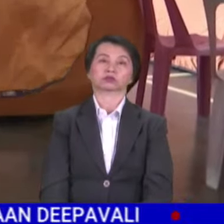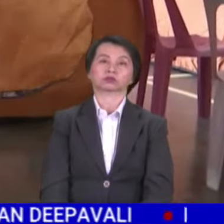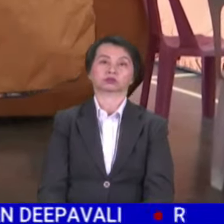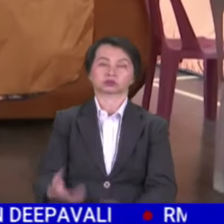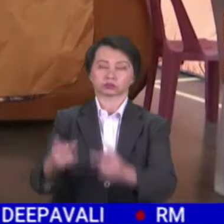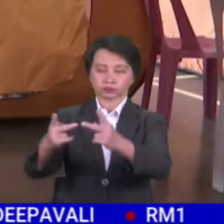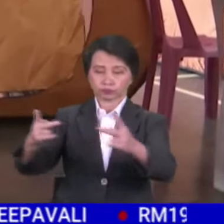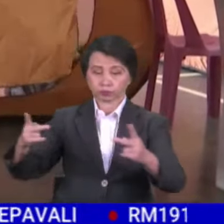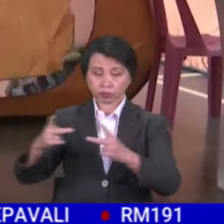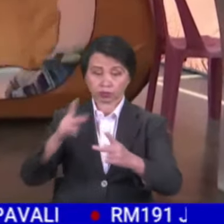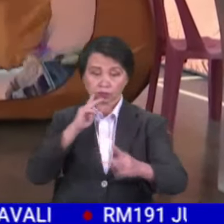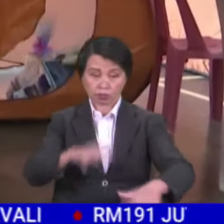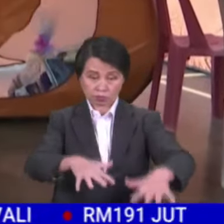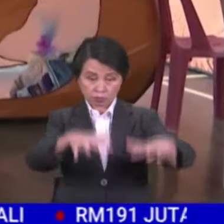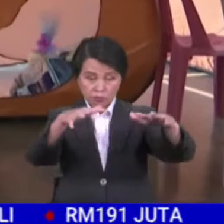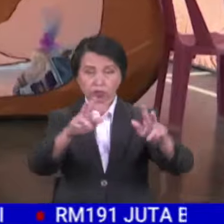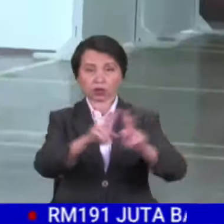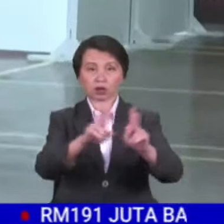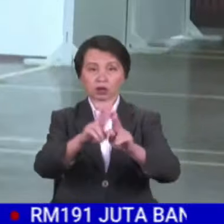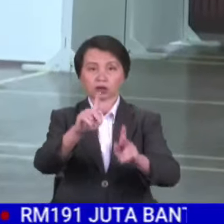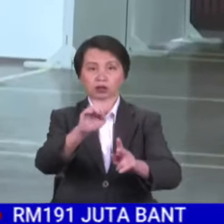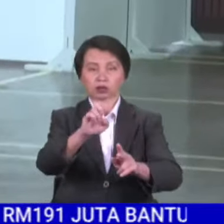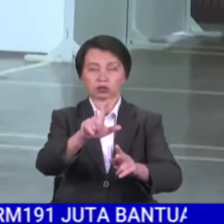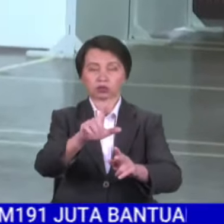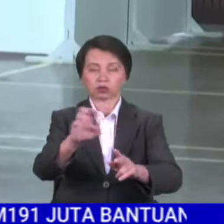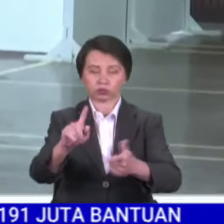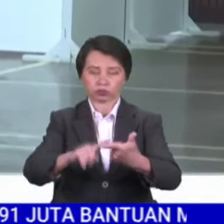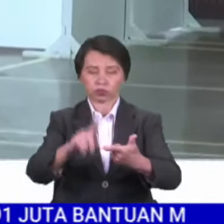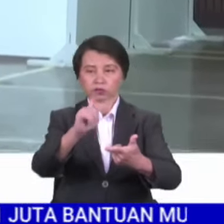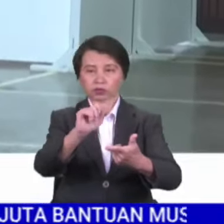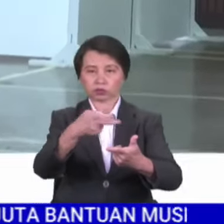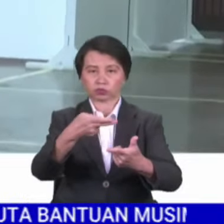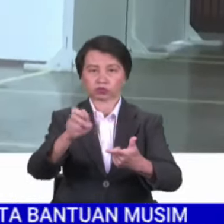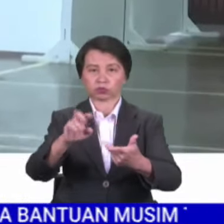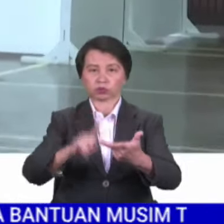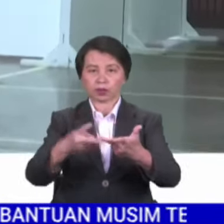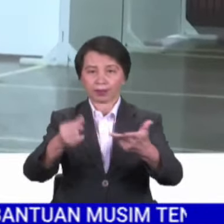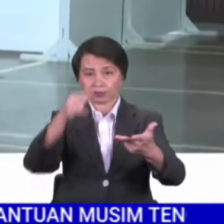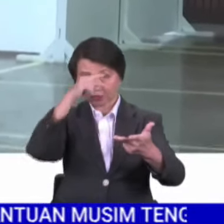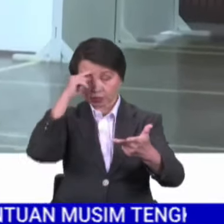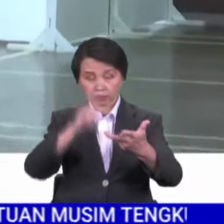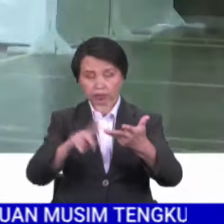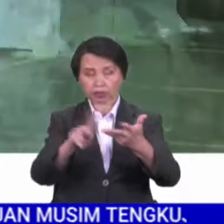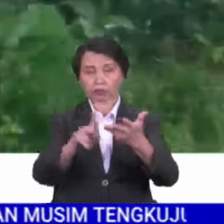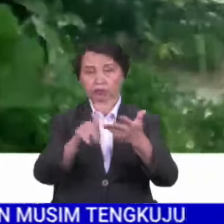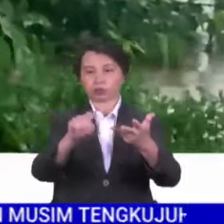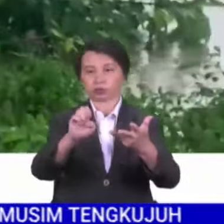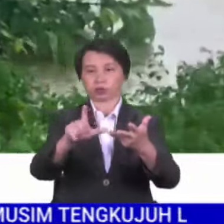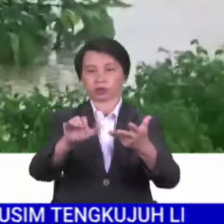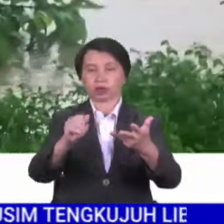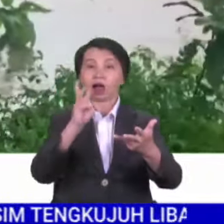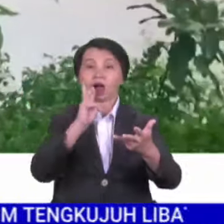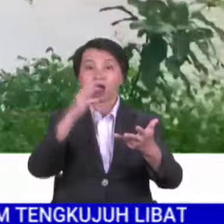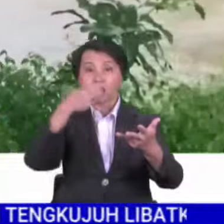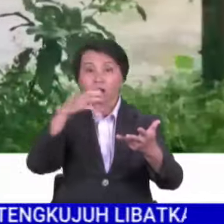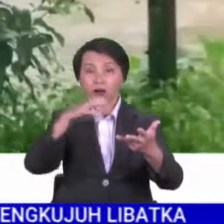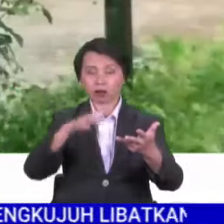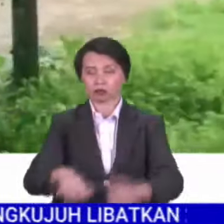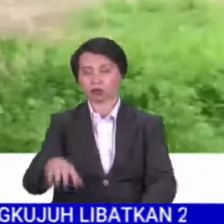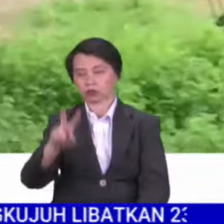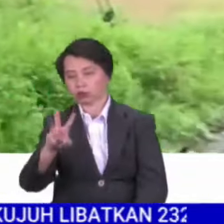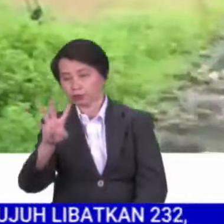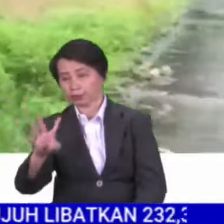Antara kawasan yang terjejas adalah Kampung Teluk Yu, Tanjung Ru, Kampung Pasir Hitam dan Kampung Telaga Air Hangat. Seramai